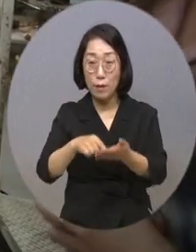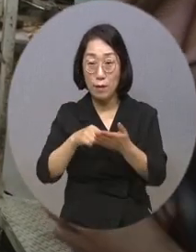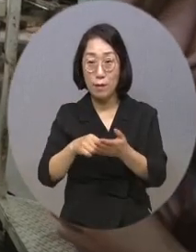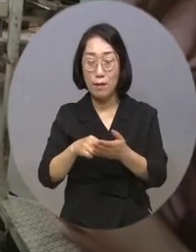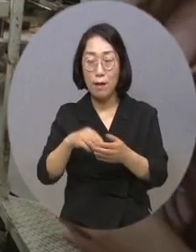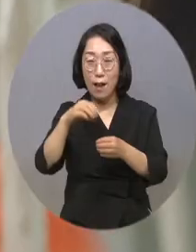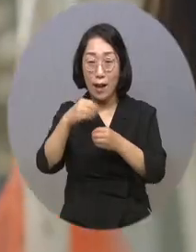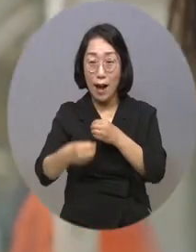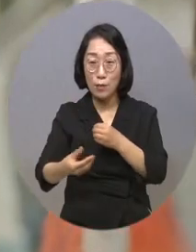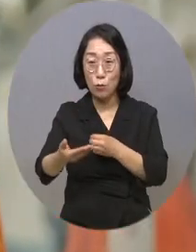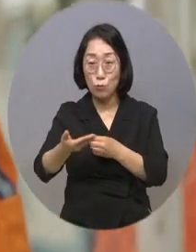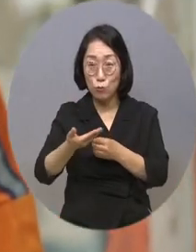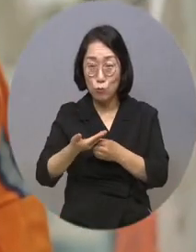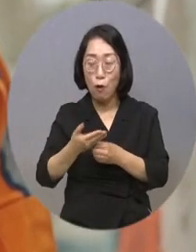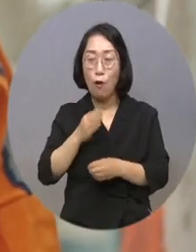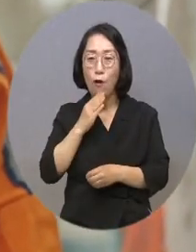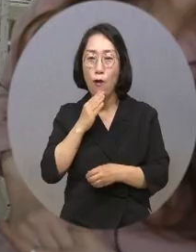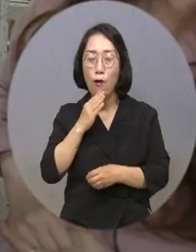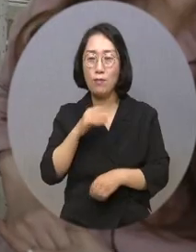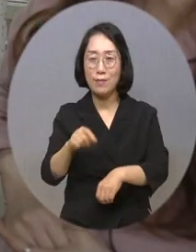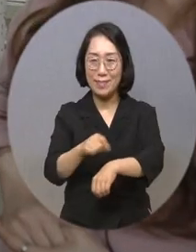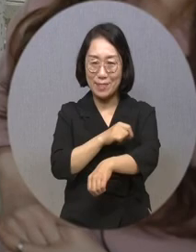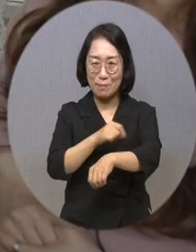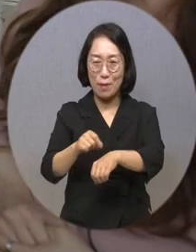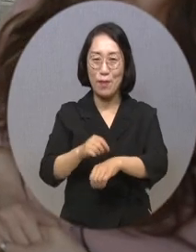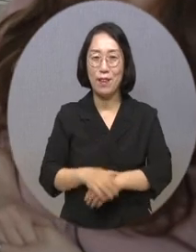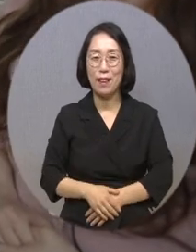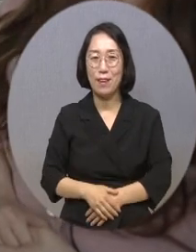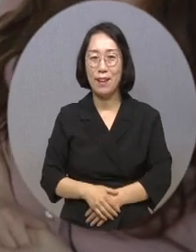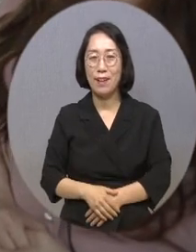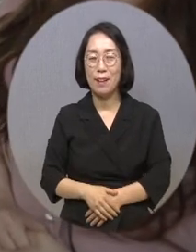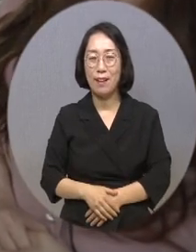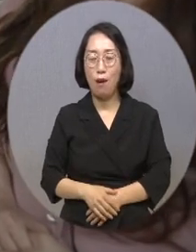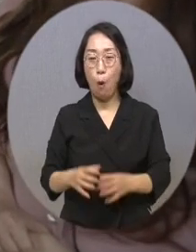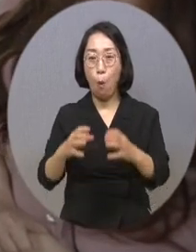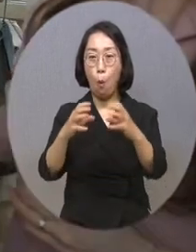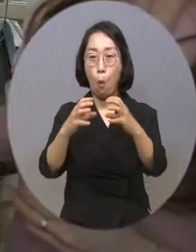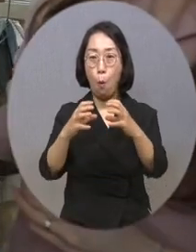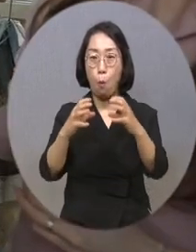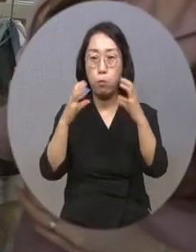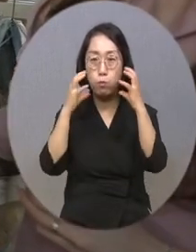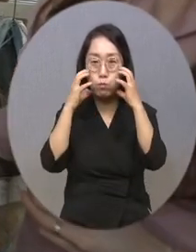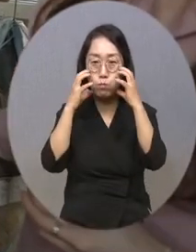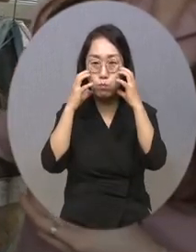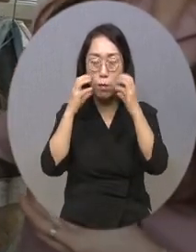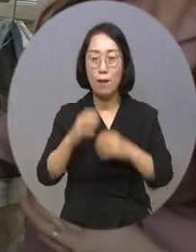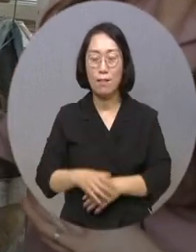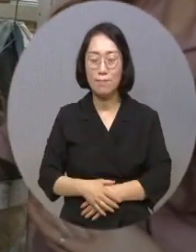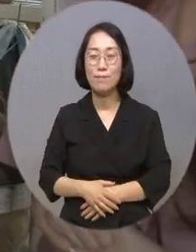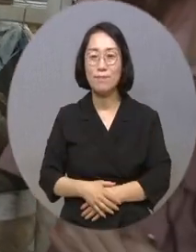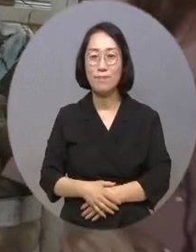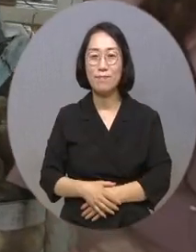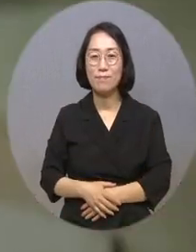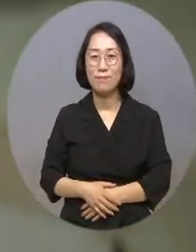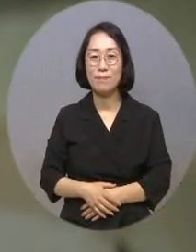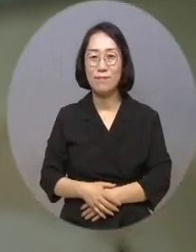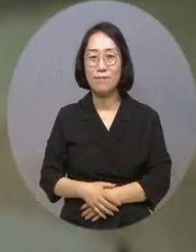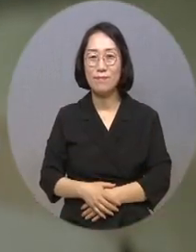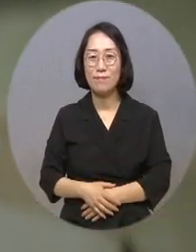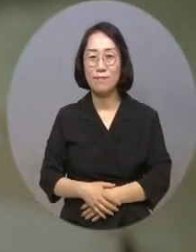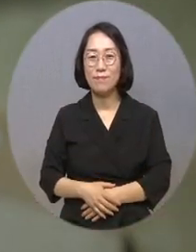전문님이 까주신다? 좋은 경험이죠. 아 안에 아주 토실토실하네. 아 그래요? 네.